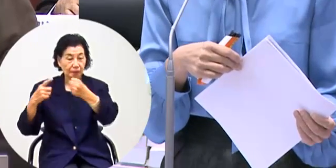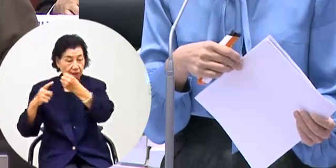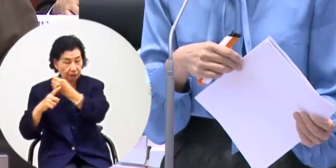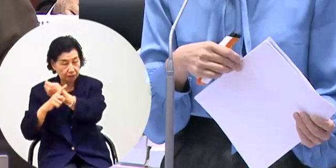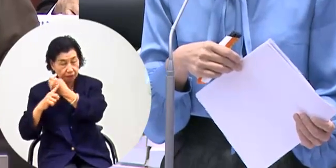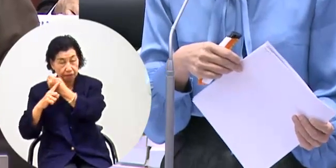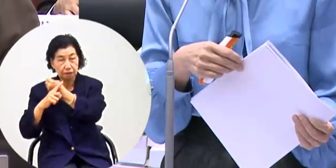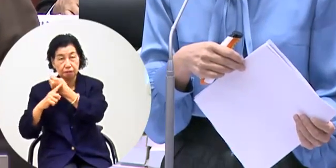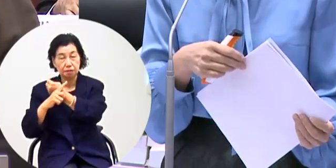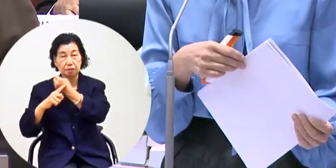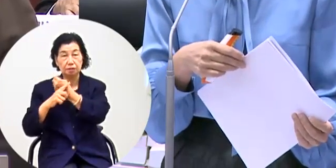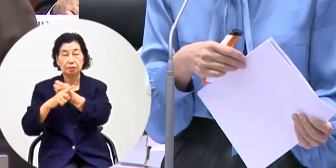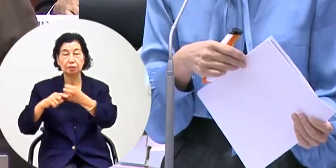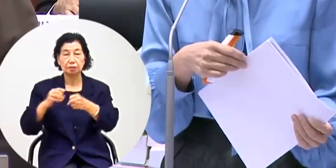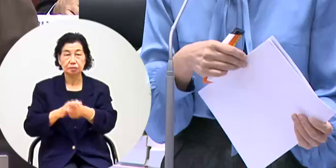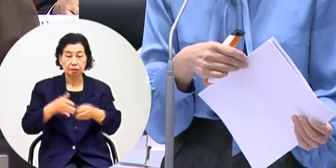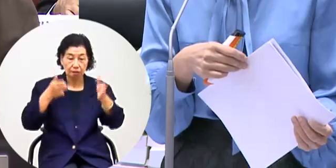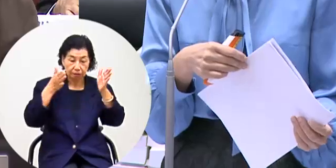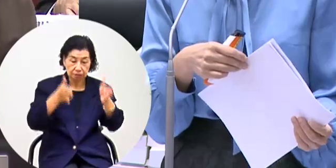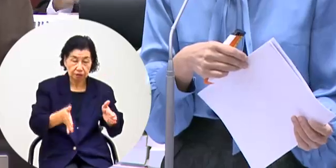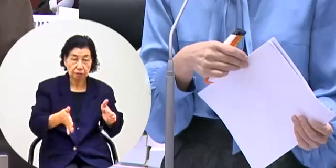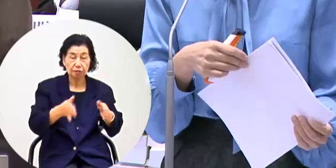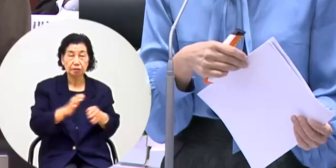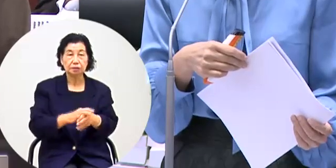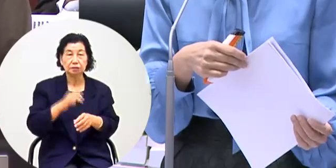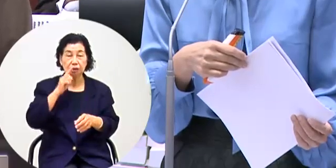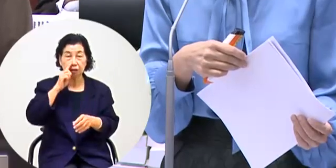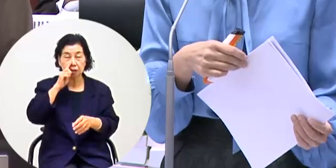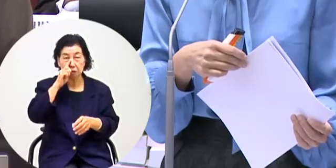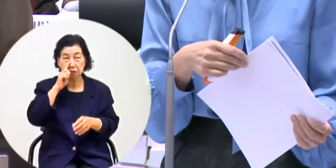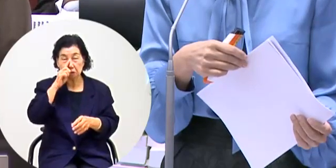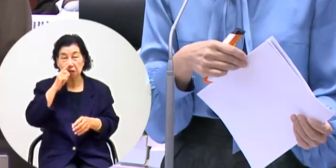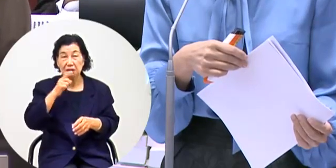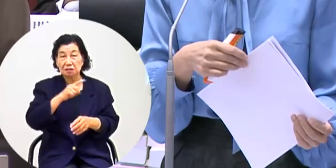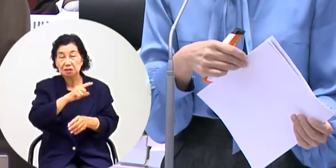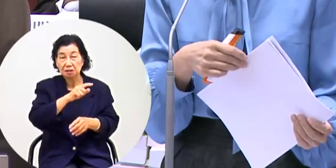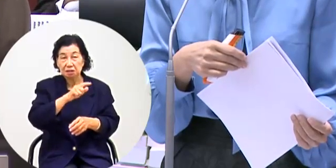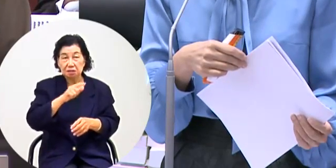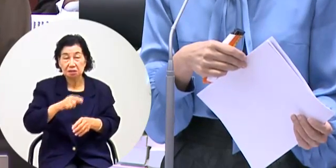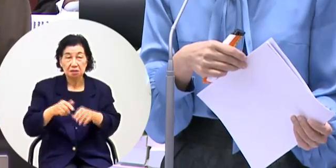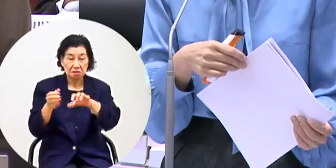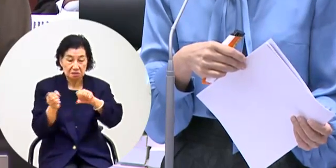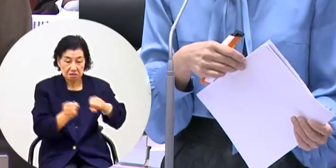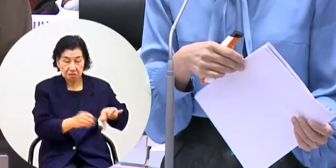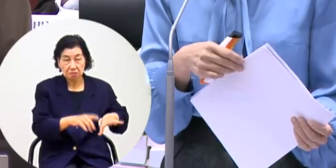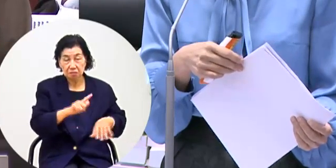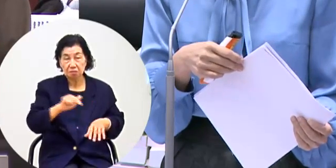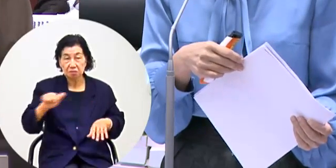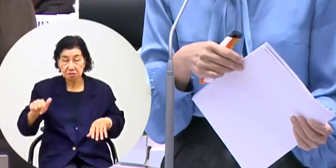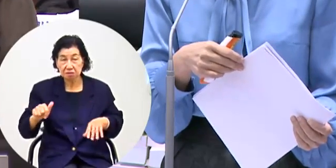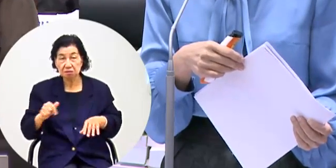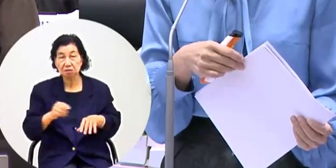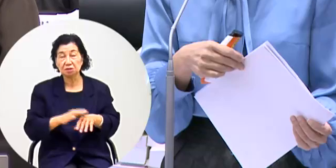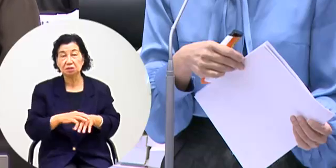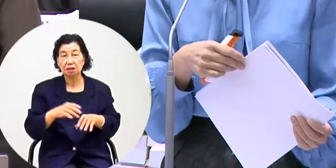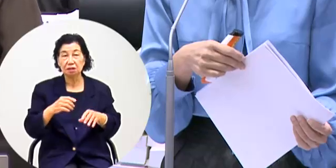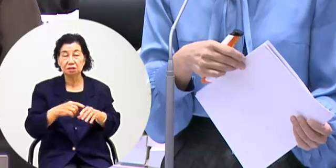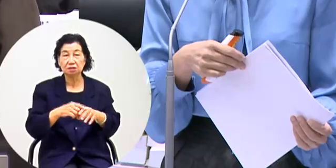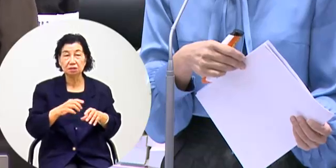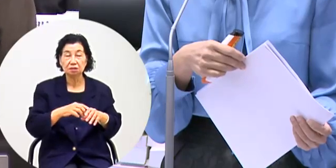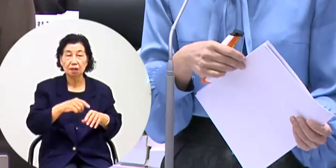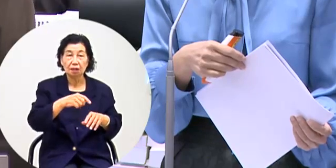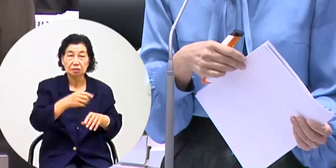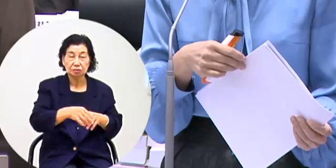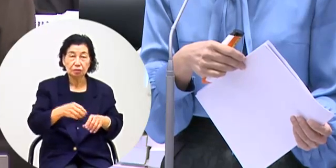再使用， 使用是是再利用。 你弄阿伯，你那伯研发，每个人就丢在那里。我认为我也同意说，高雄